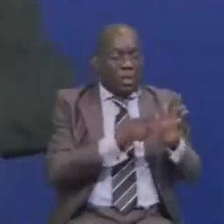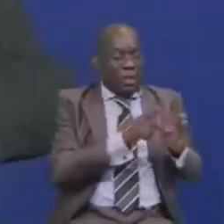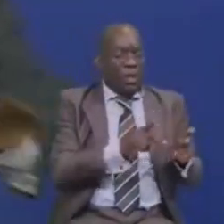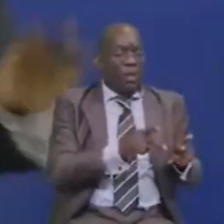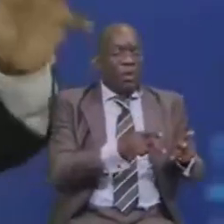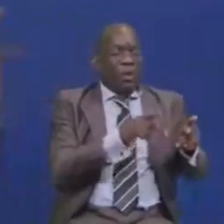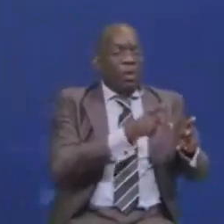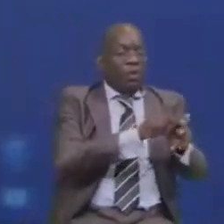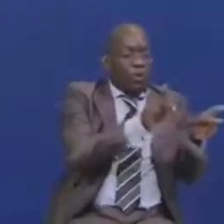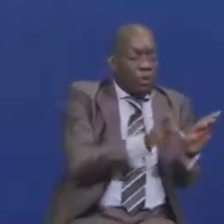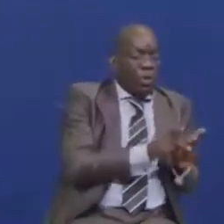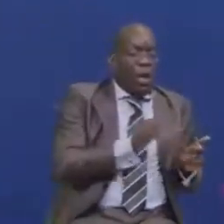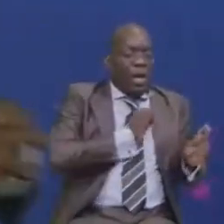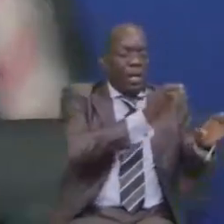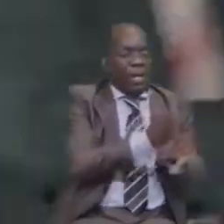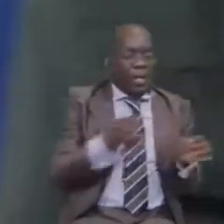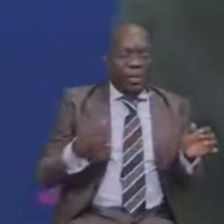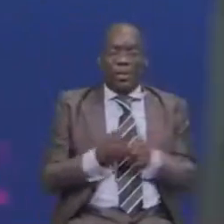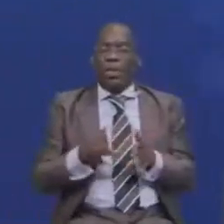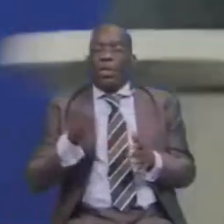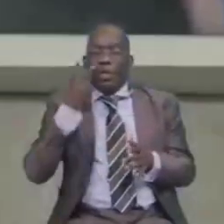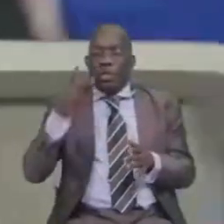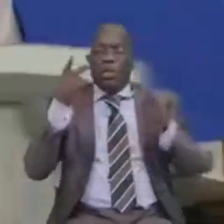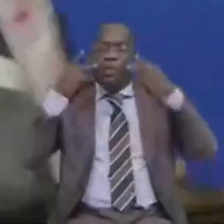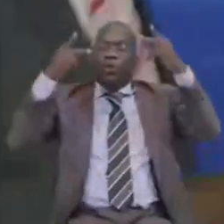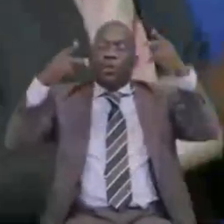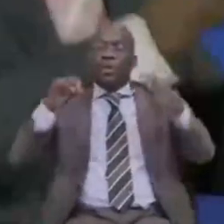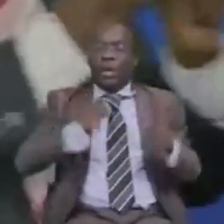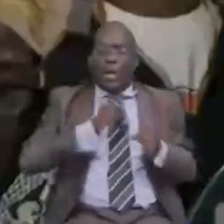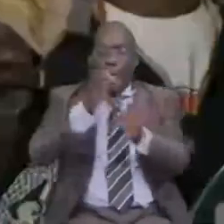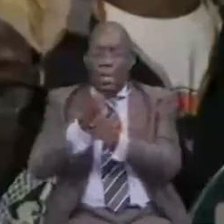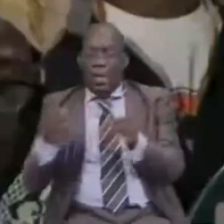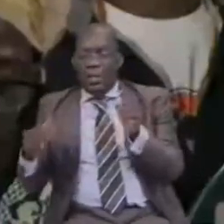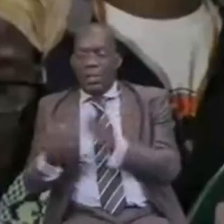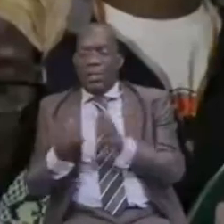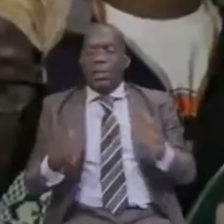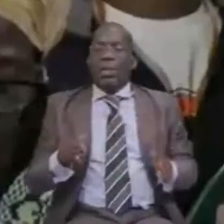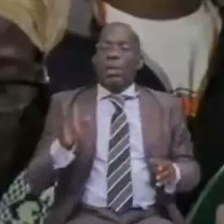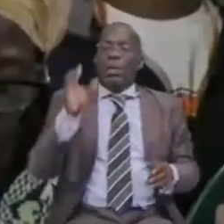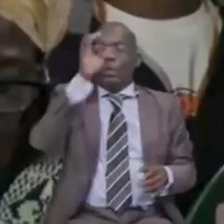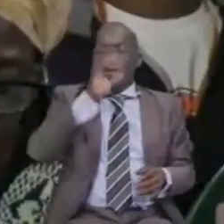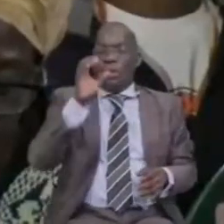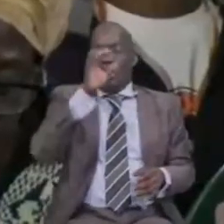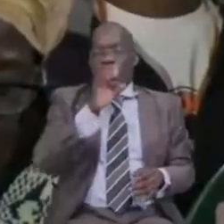ça. Oh, regardez la prospérité dans le royaume, je saisis ça. Oh, regardez toutes ces choses, je saisis. Non,